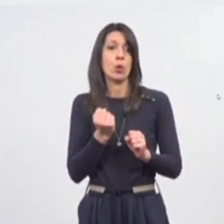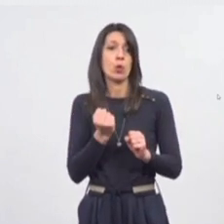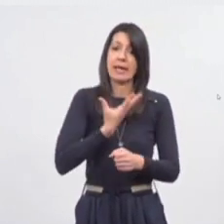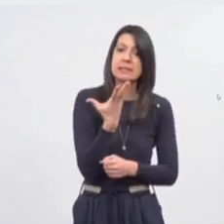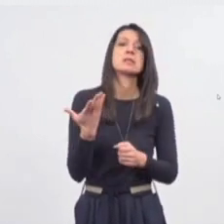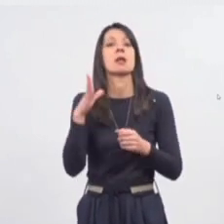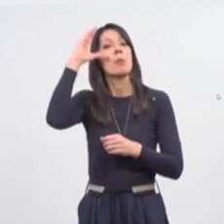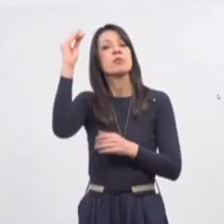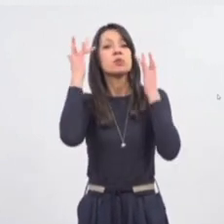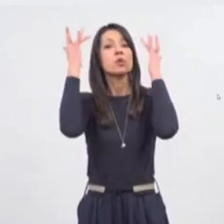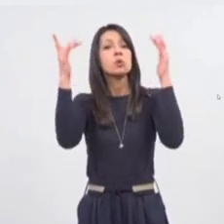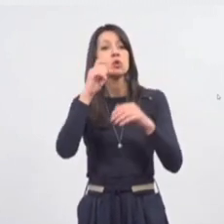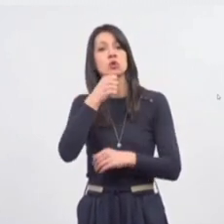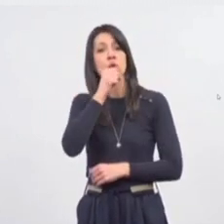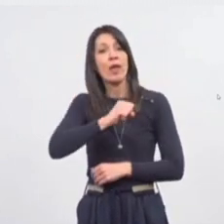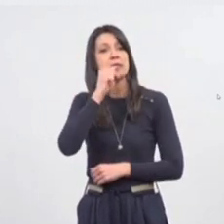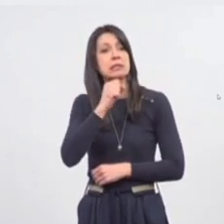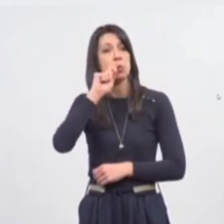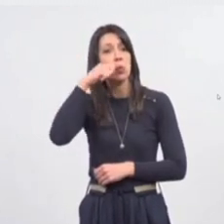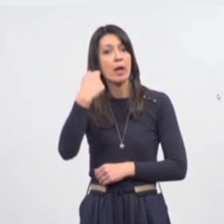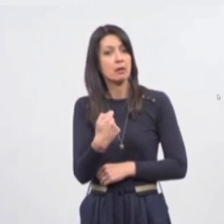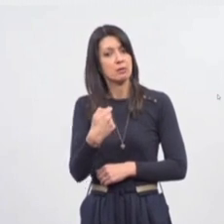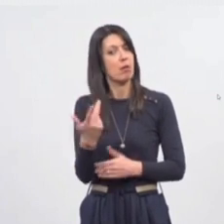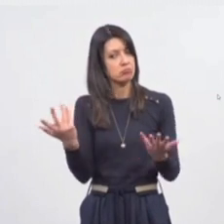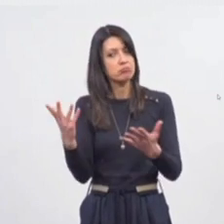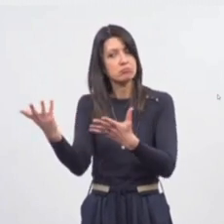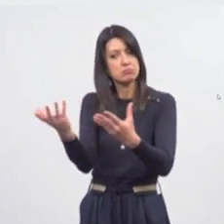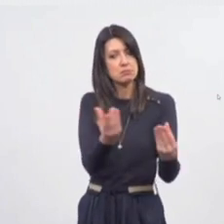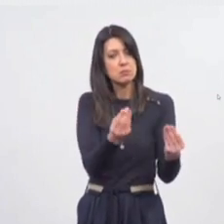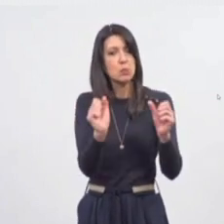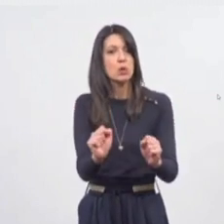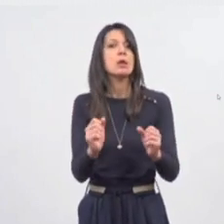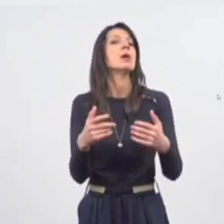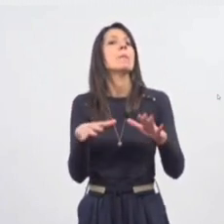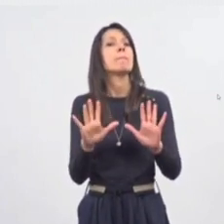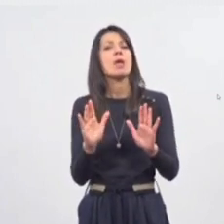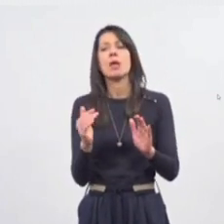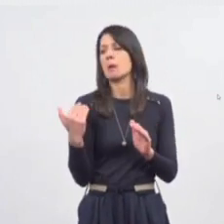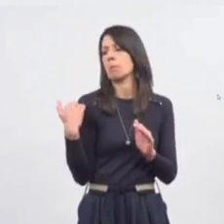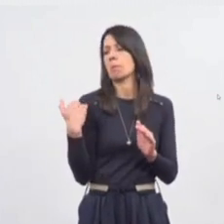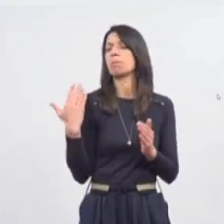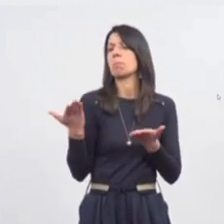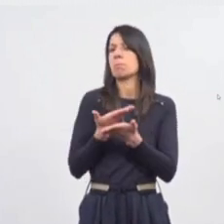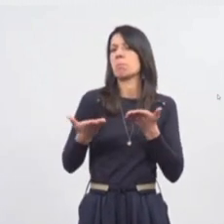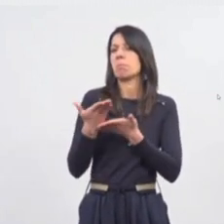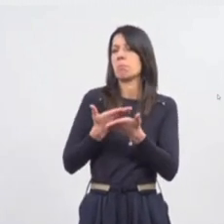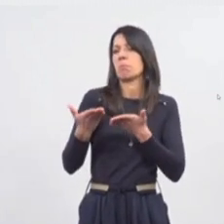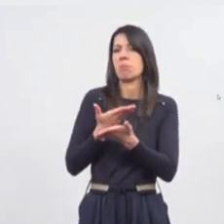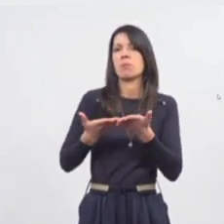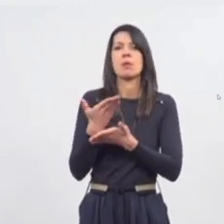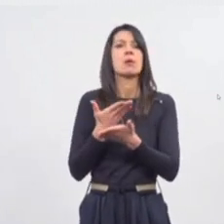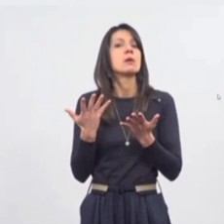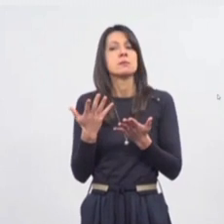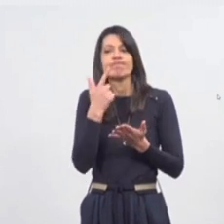journalistes ukrainiens. Mais j'ai senti à travers les discussions que nous avons eues avec les homologues européens que